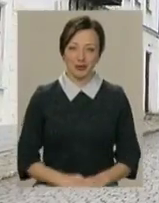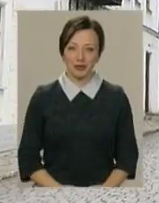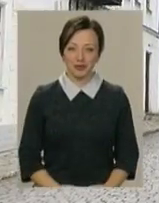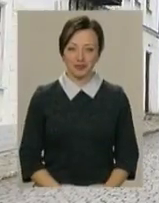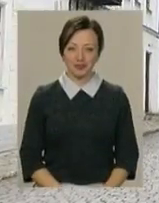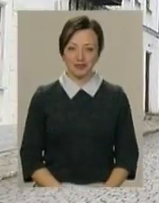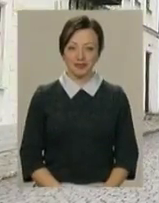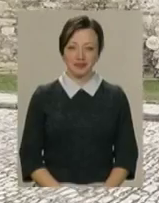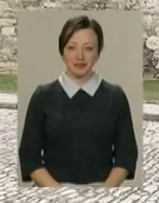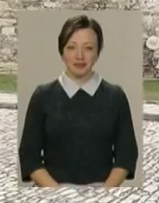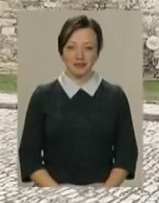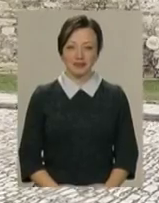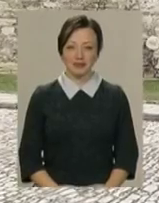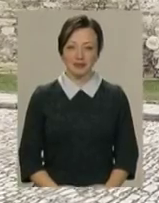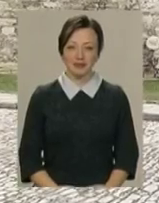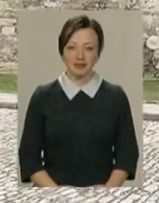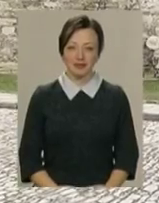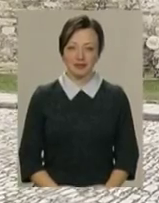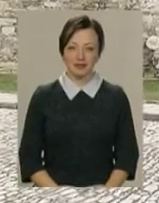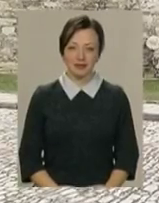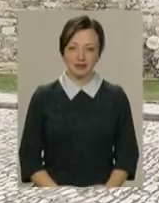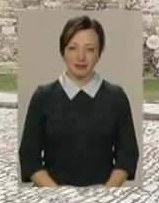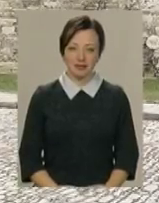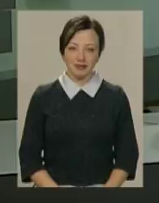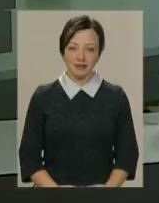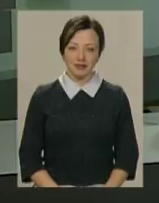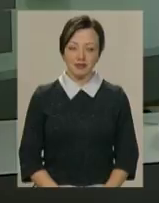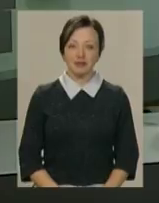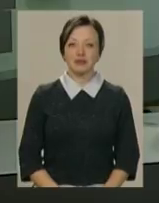Поробок, Олександр Горішевський, Володимир Саприкін, новини Поділля Центр.